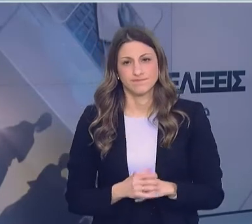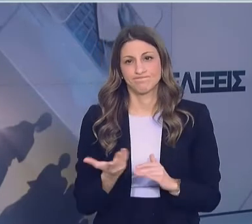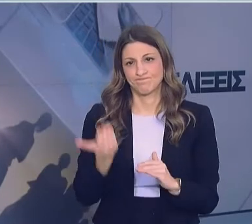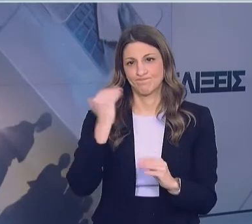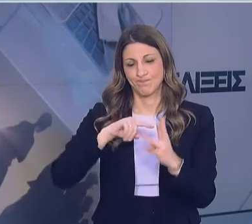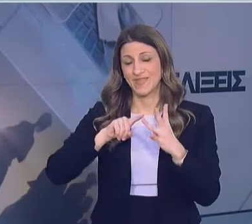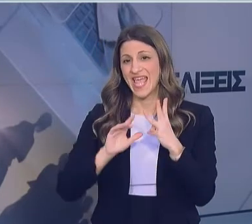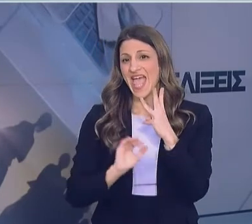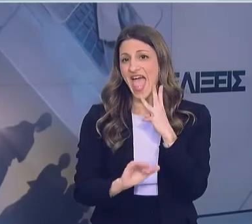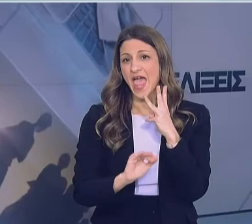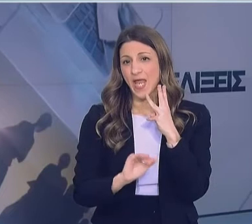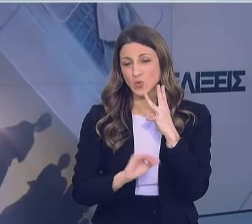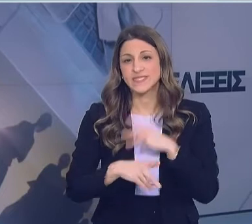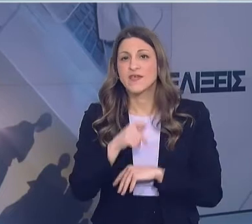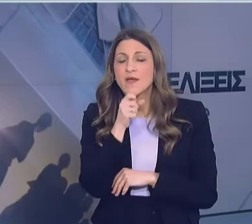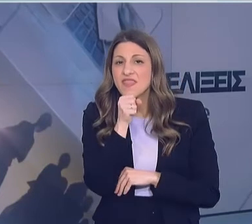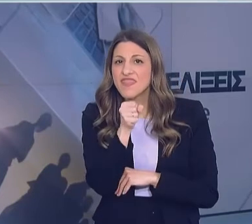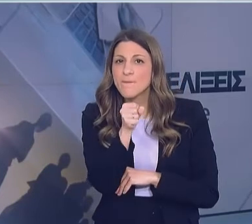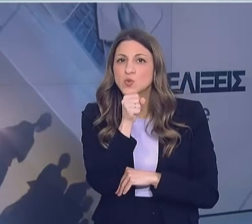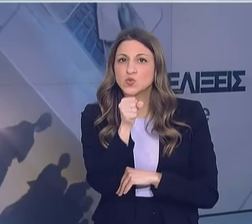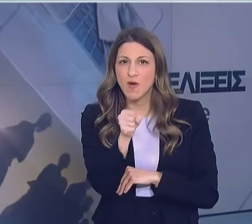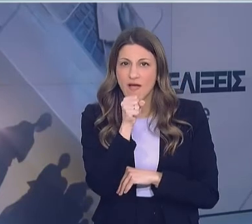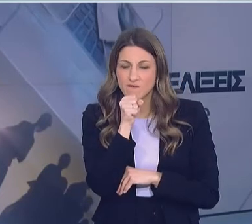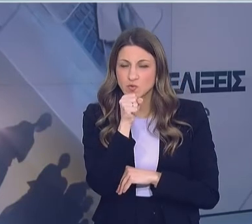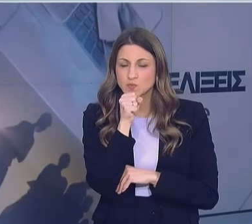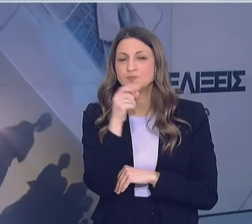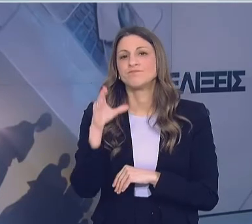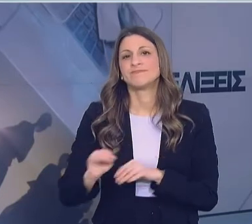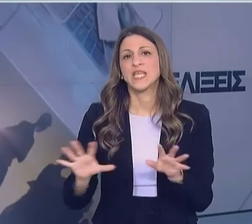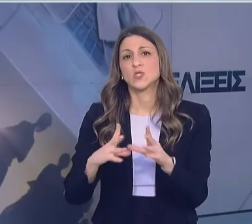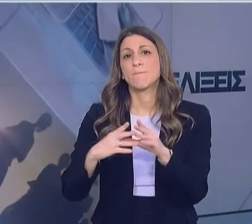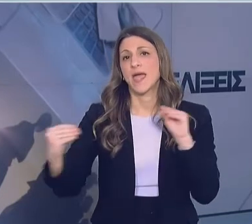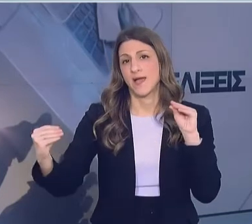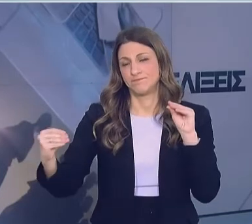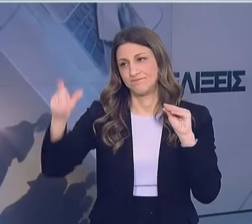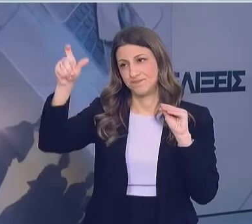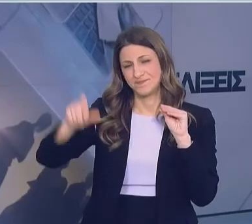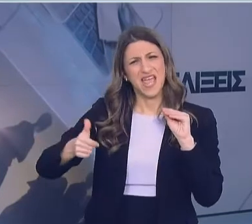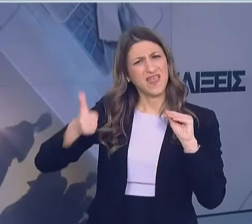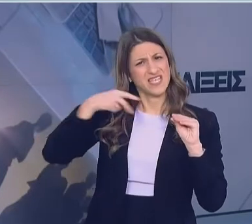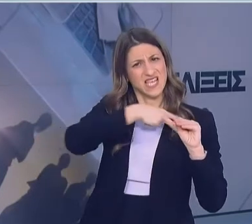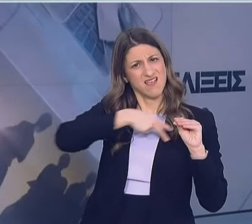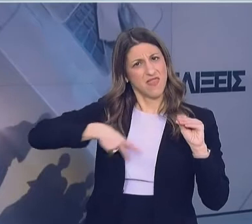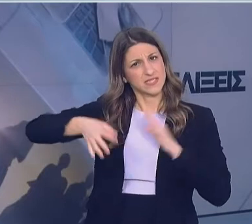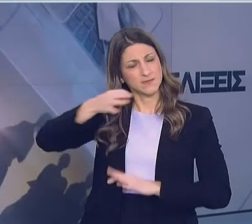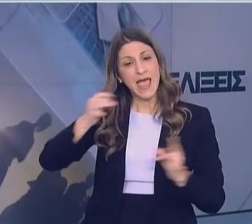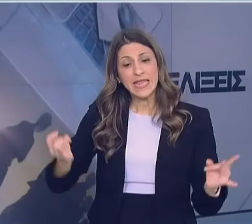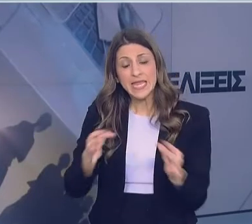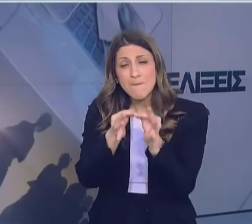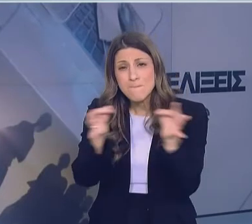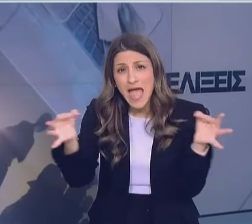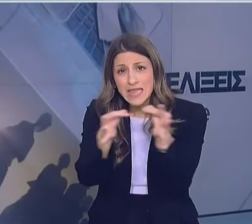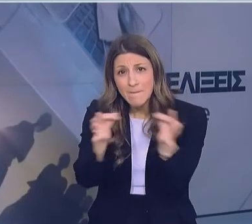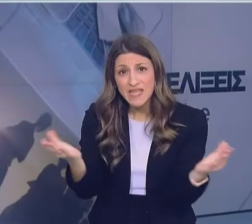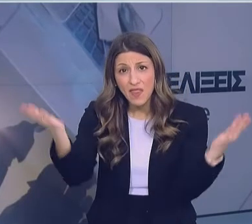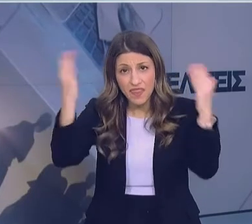Επόμενη ερώτηση από την κυρία Ελευθερωπούλου και τον τηλεοπτικό σταθμό Μέγκα. Κύριε Τσιόδρα, είπατε χθες ότι αν δεν είχαμε λάβει μέτρα, θα είχαμε την